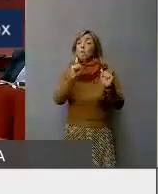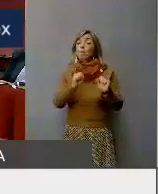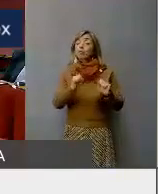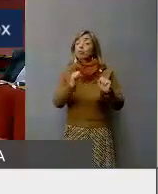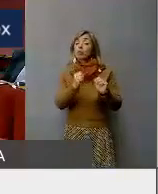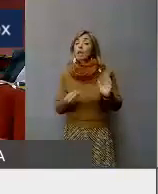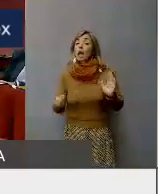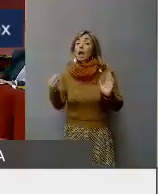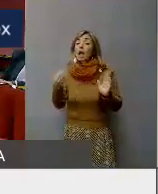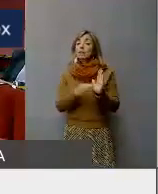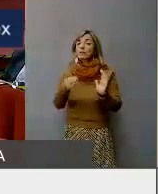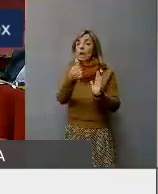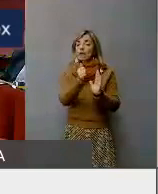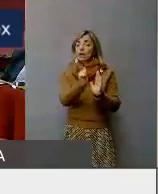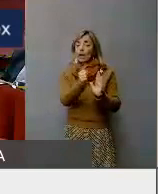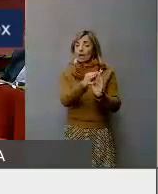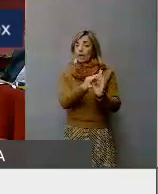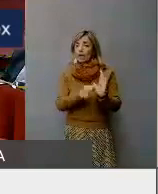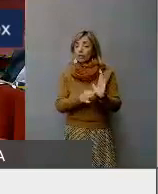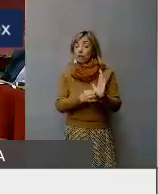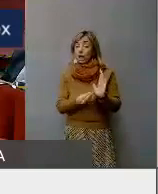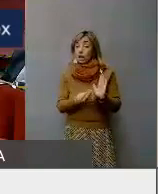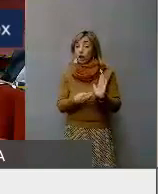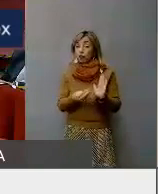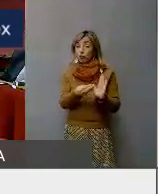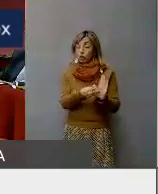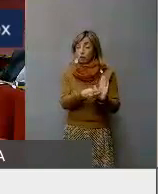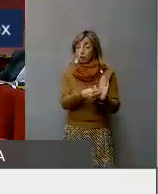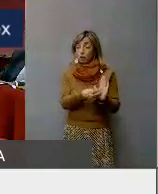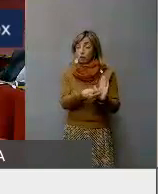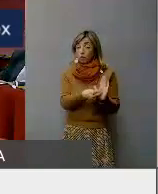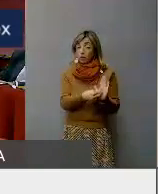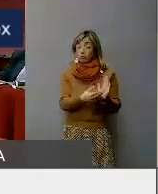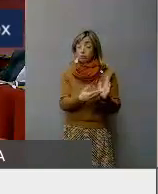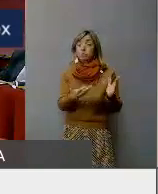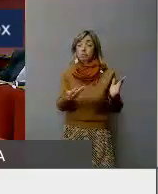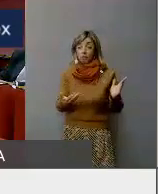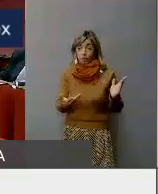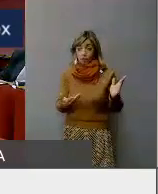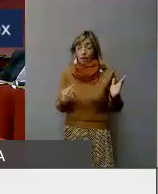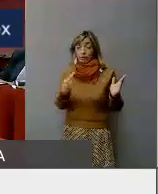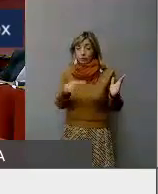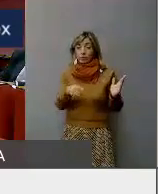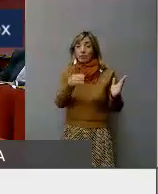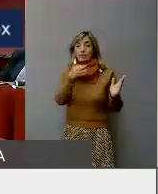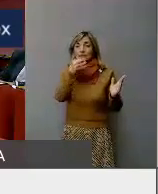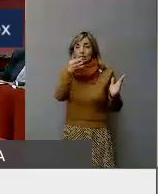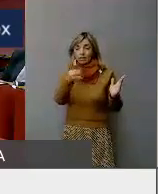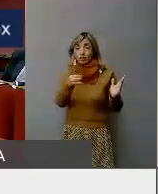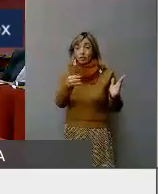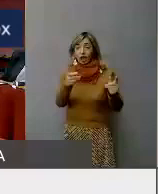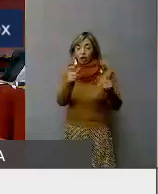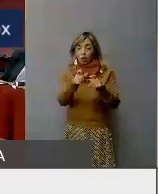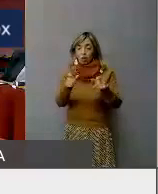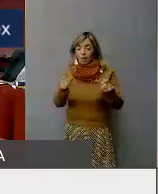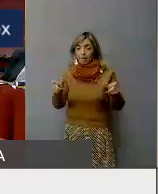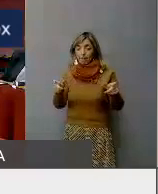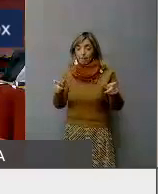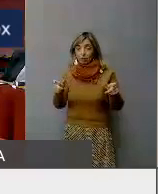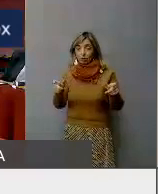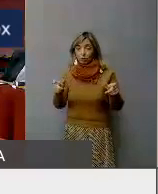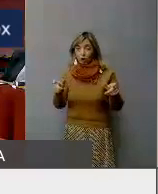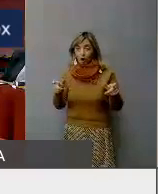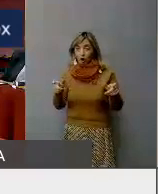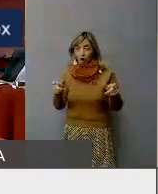bene quindi è inclusivo per ampliare la platea e non per evitarla ma io